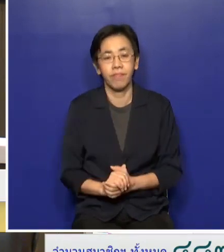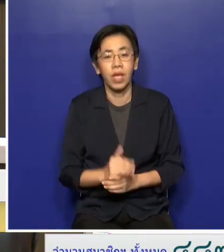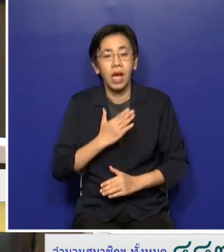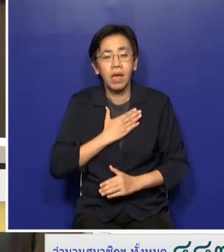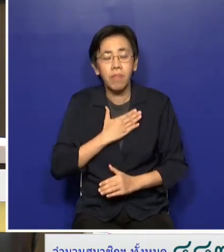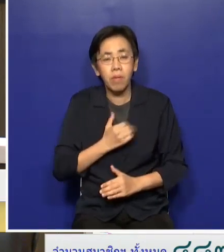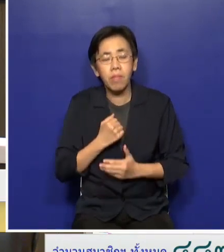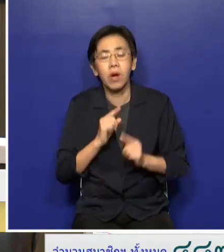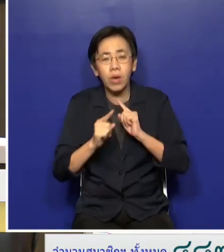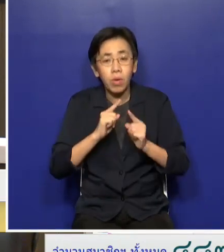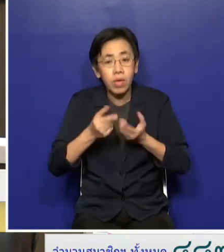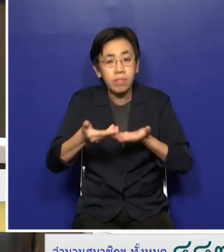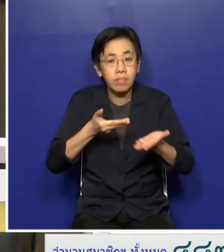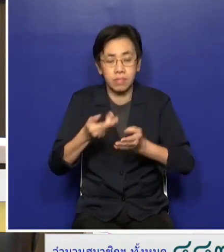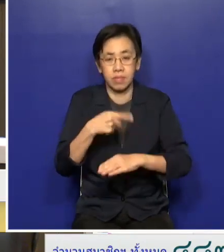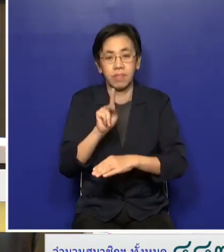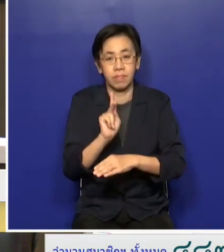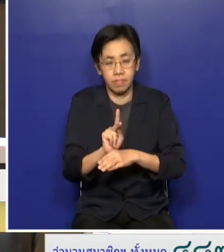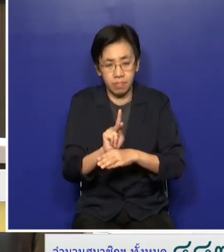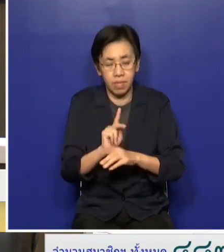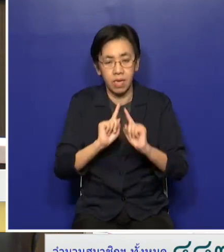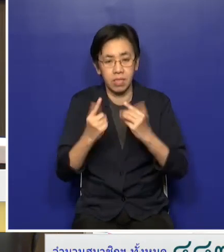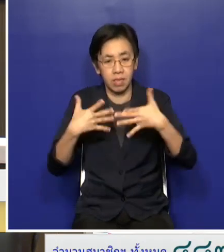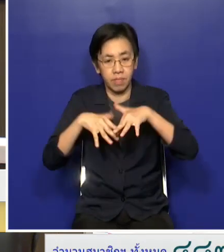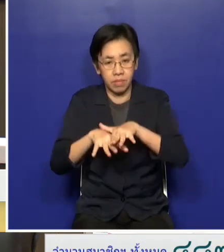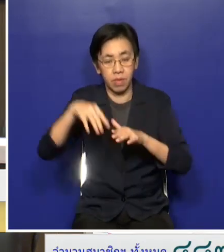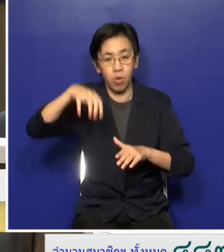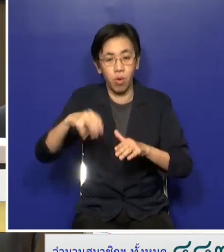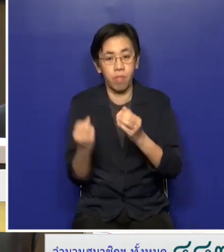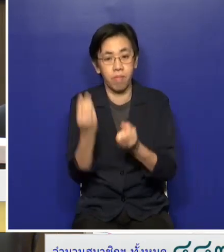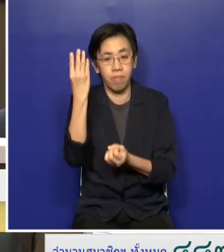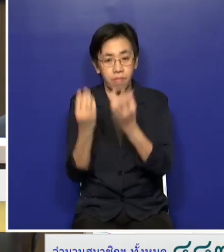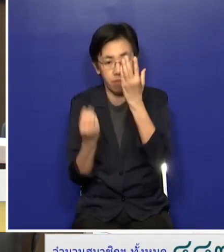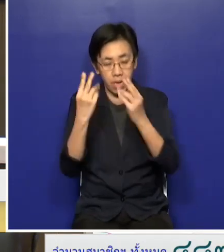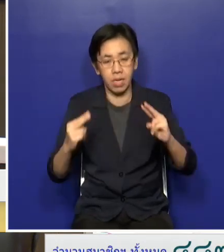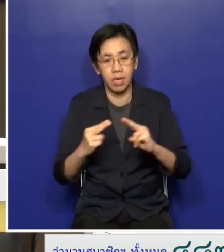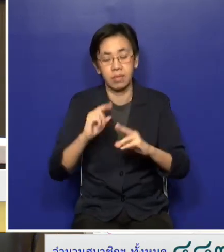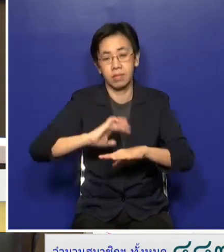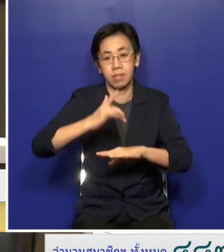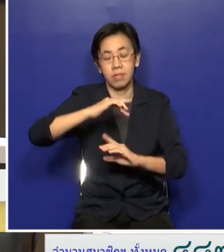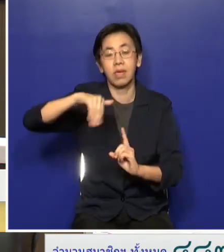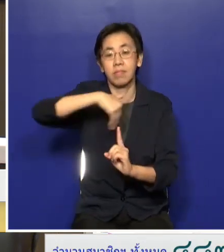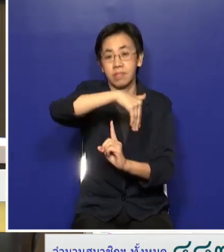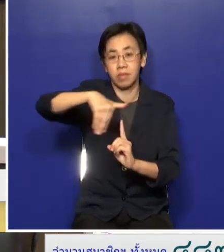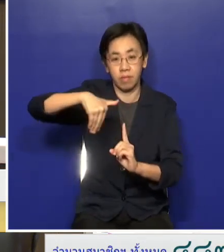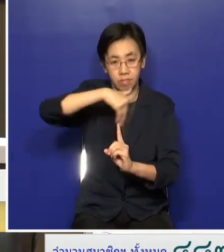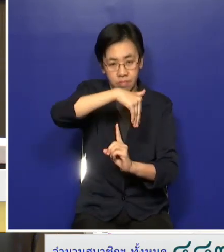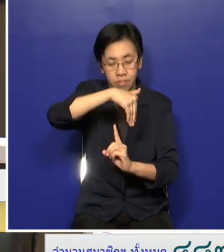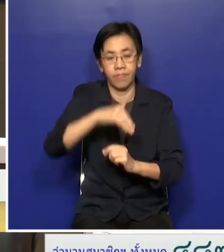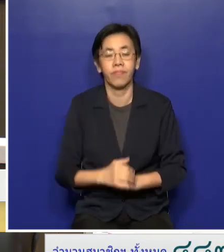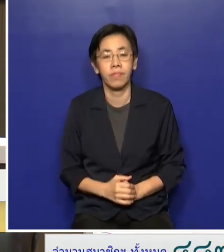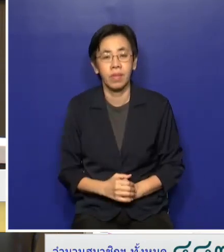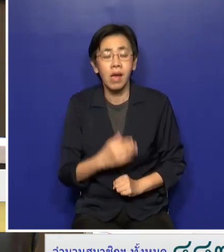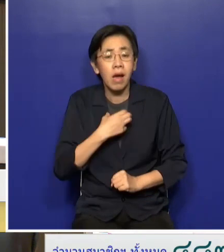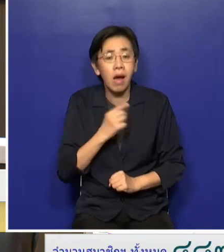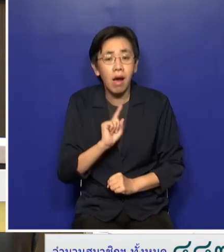ารือท่านประธานช่วยประสานไปยังกรมป่าไม้กระทรวงทรัพยากรธรรมชาติและสิ่งแวดล้อมให้ช่วยเร่งรัด